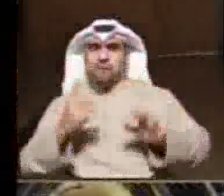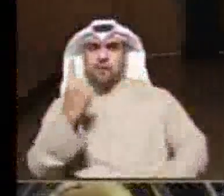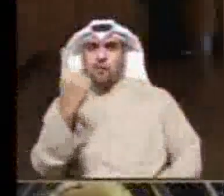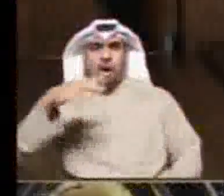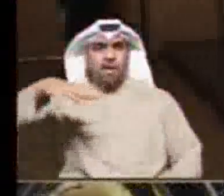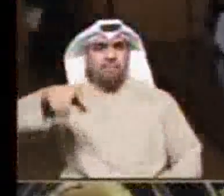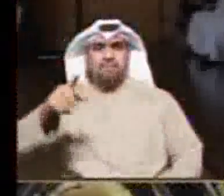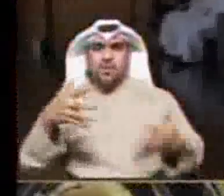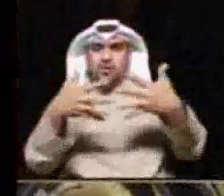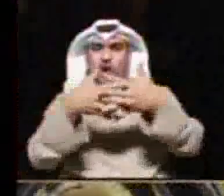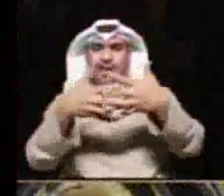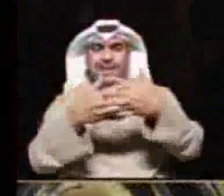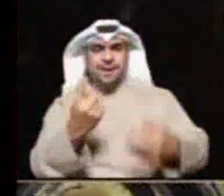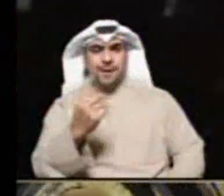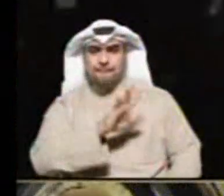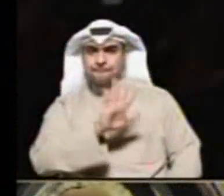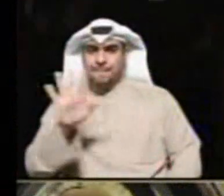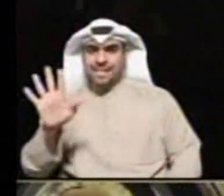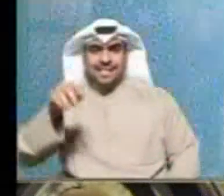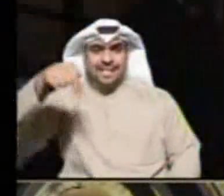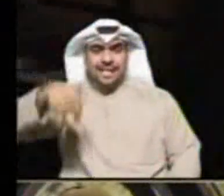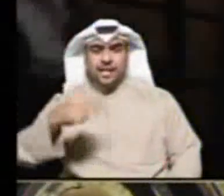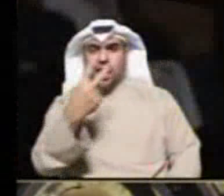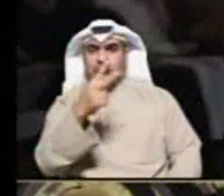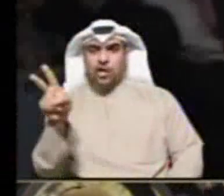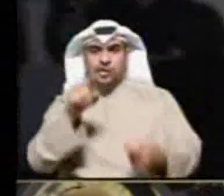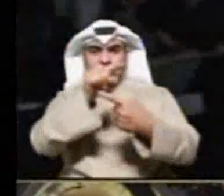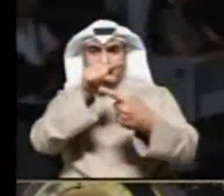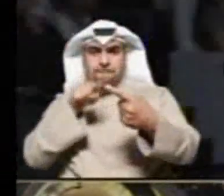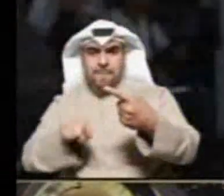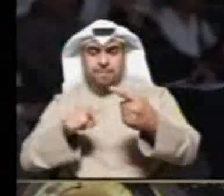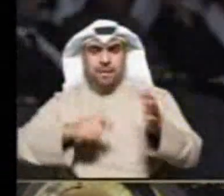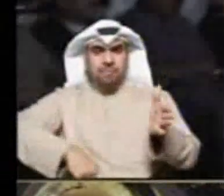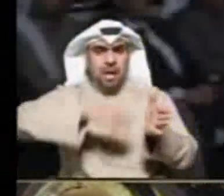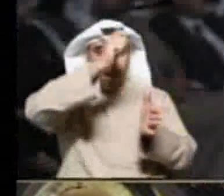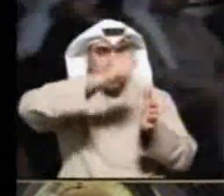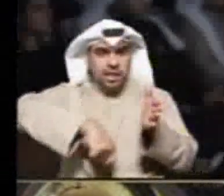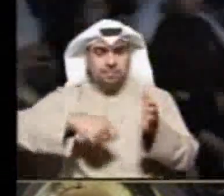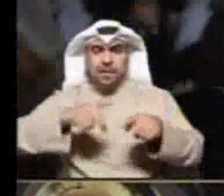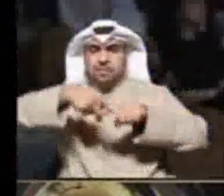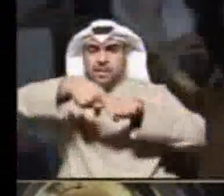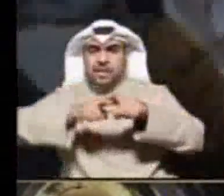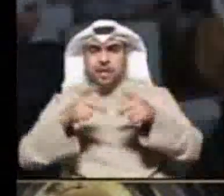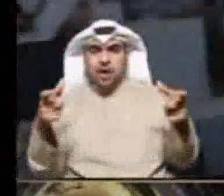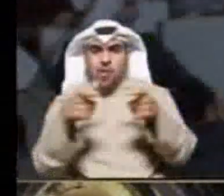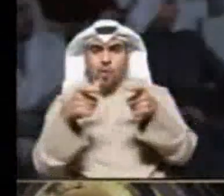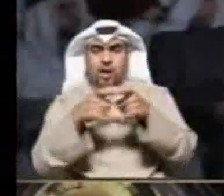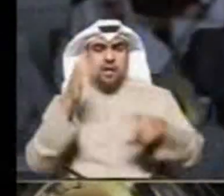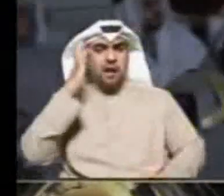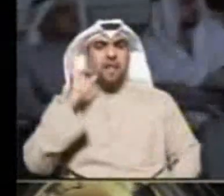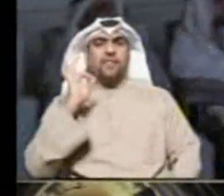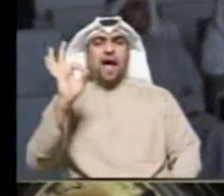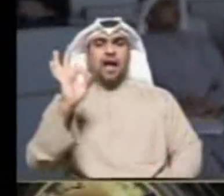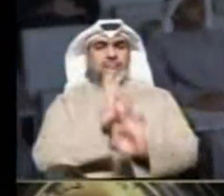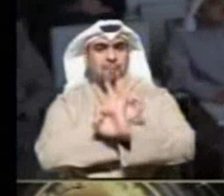من التكاليف الحالية إذا تم تطبيقها وفق المعايير بإدارة وصيانة وتخطيط ذكي